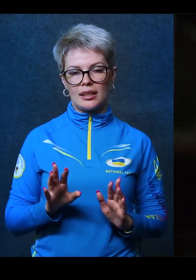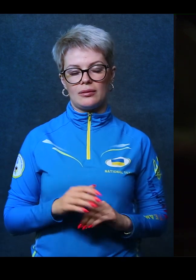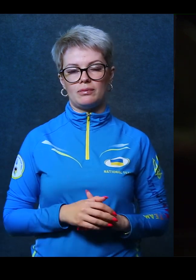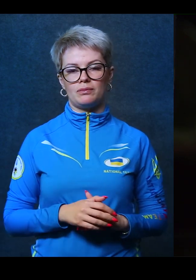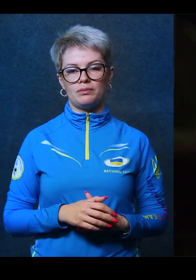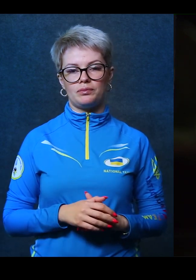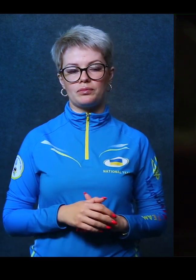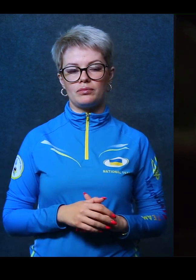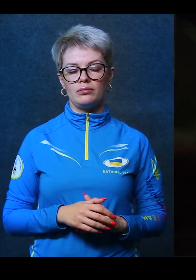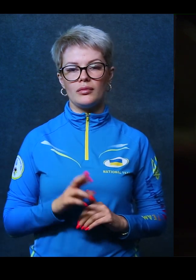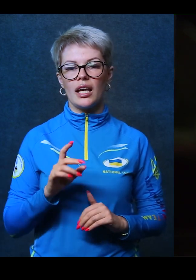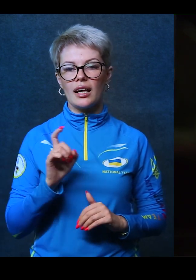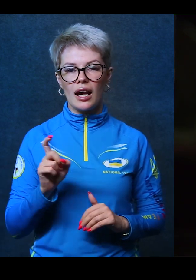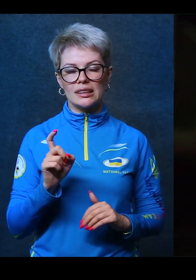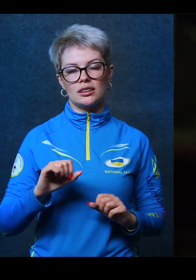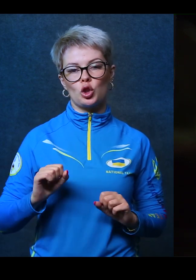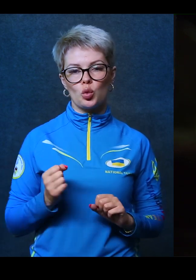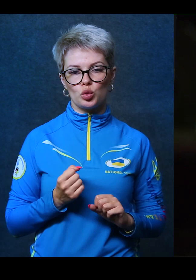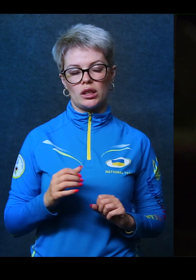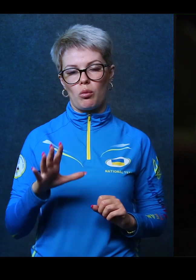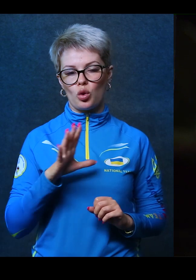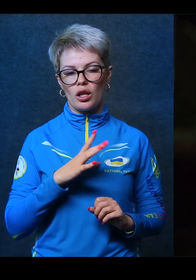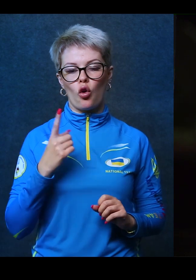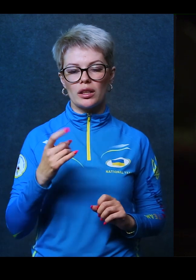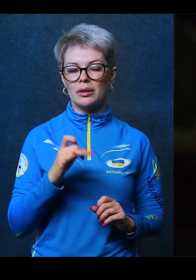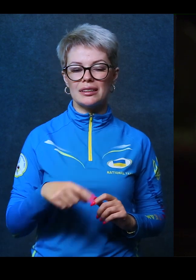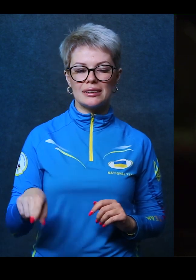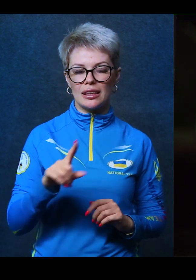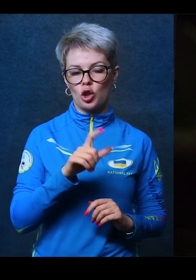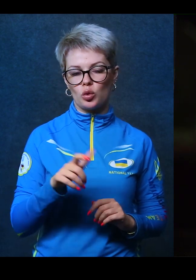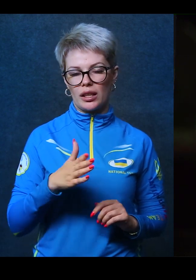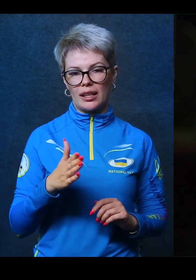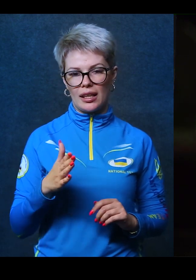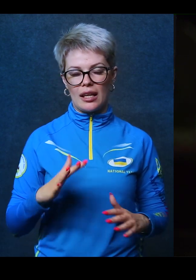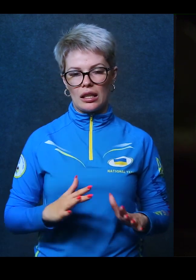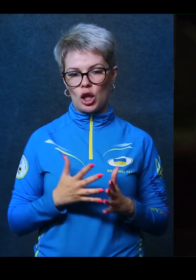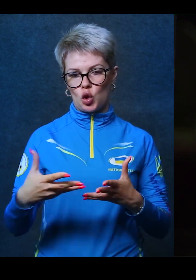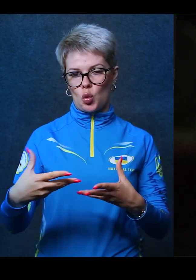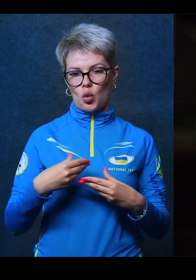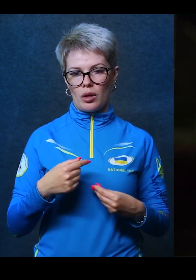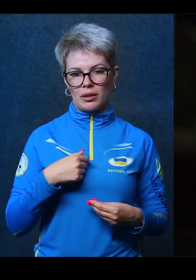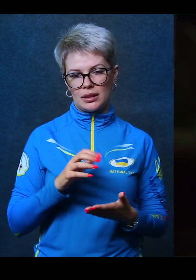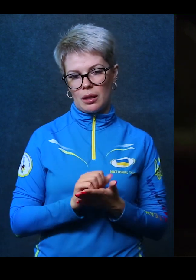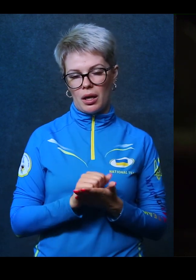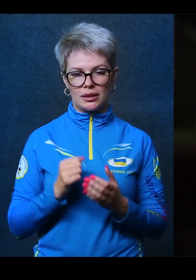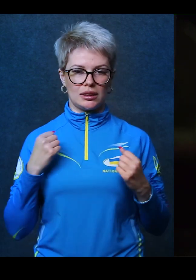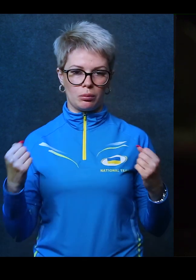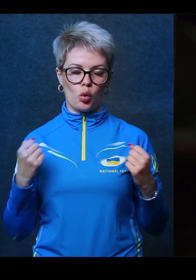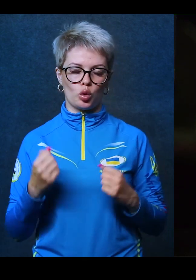якраз друзі і були одними із тих людей, які надихнули мене займатися спортом.